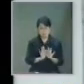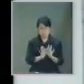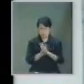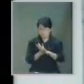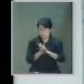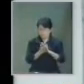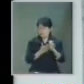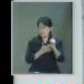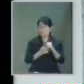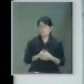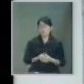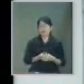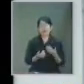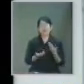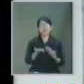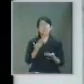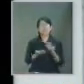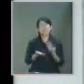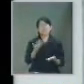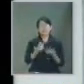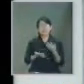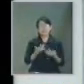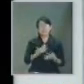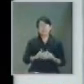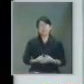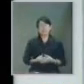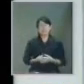ก็ได้เท่านี้เอาไม่เป็นไร